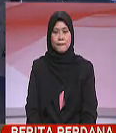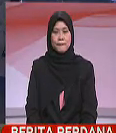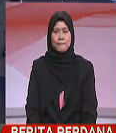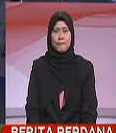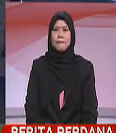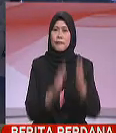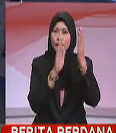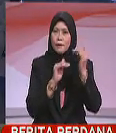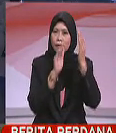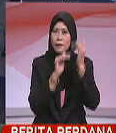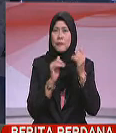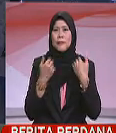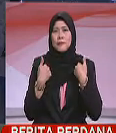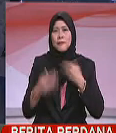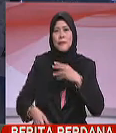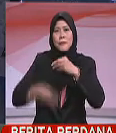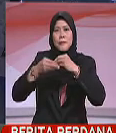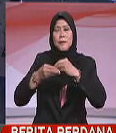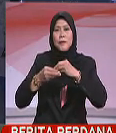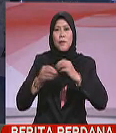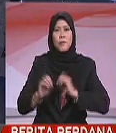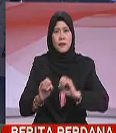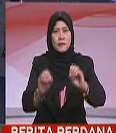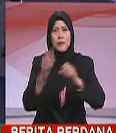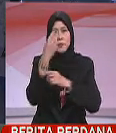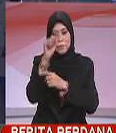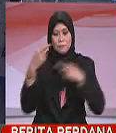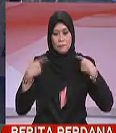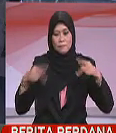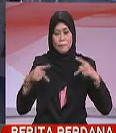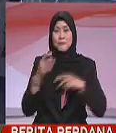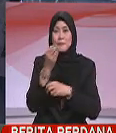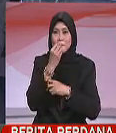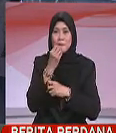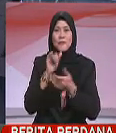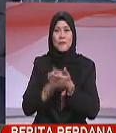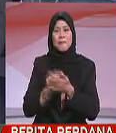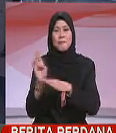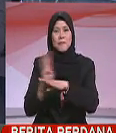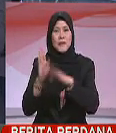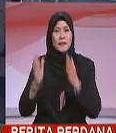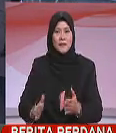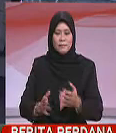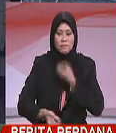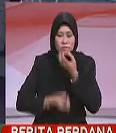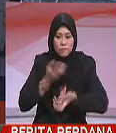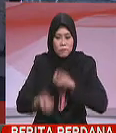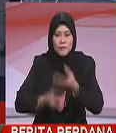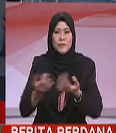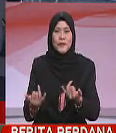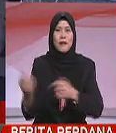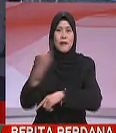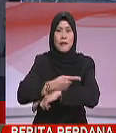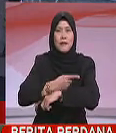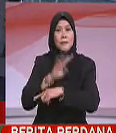Berharap ada pertambahan masa operasi untuk perniagaan kedai makan. Itu luahan peniaga yang kami temui ketika tinjauan hari